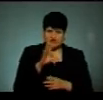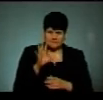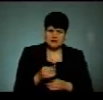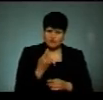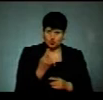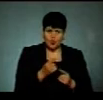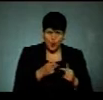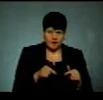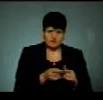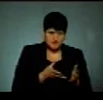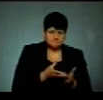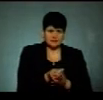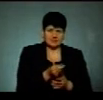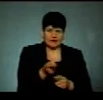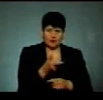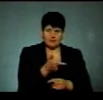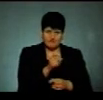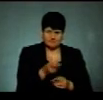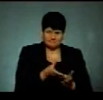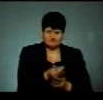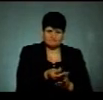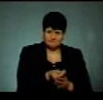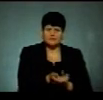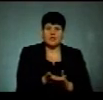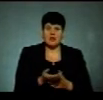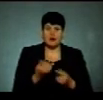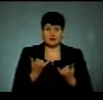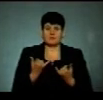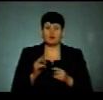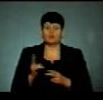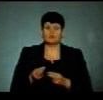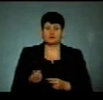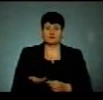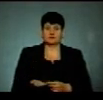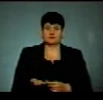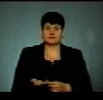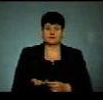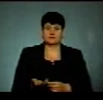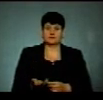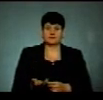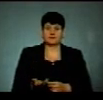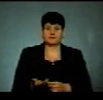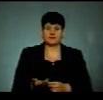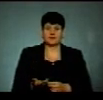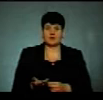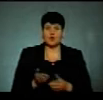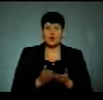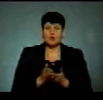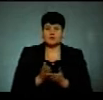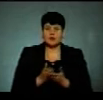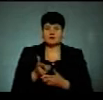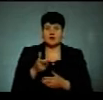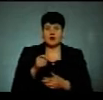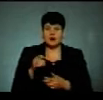платили, то тепер одна платіжка одній організації, інша іншій. Оператору газорозподільних мереж. Друга